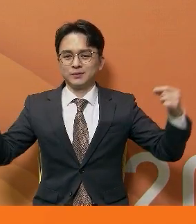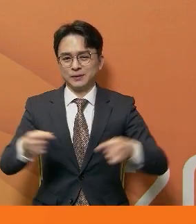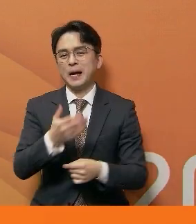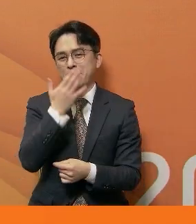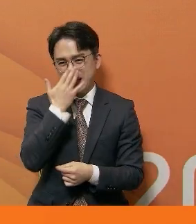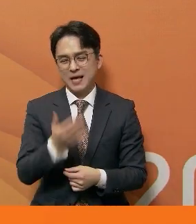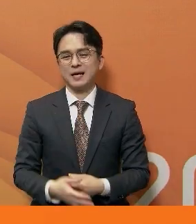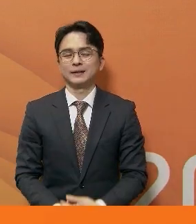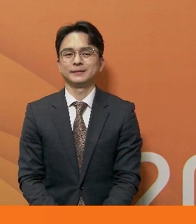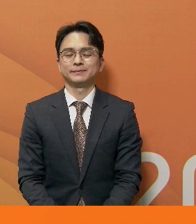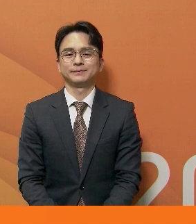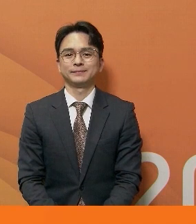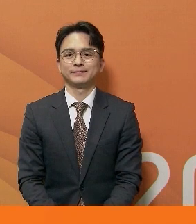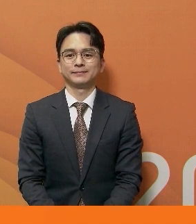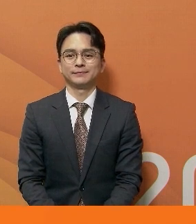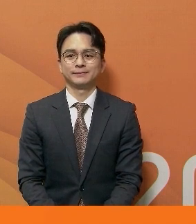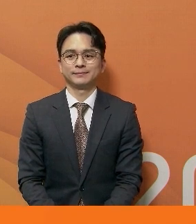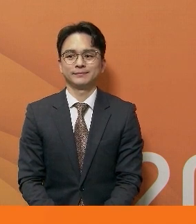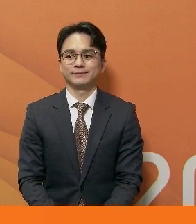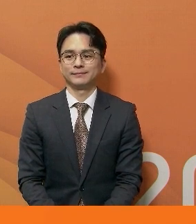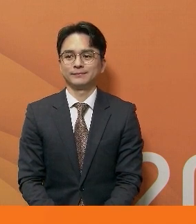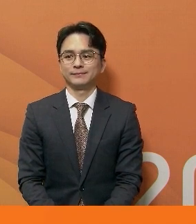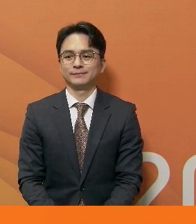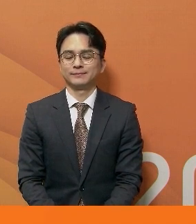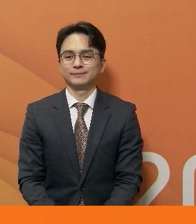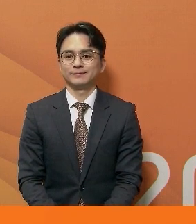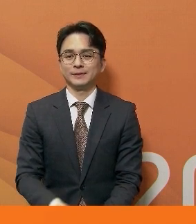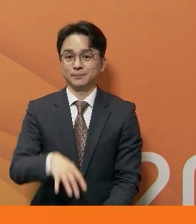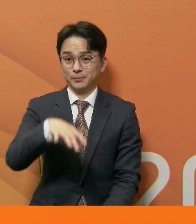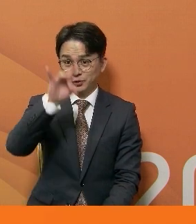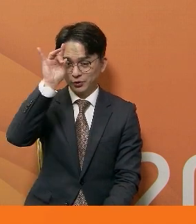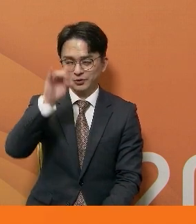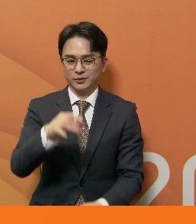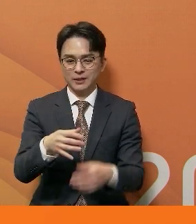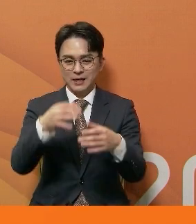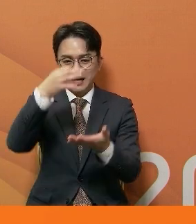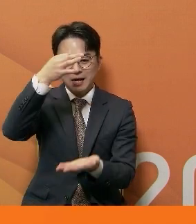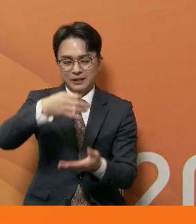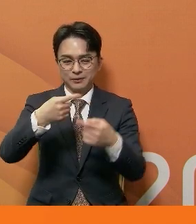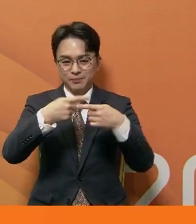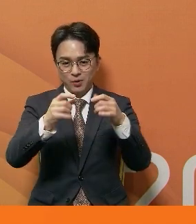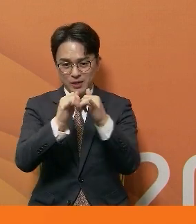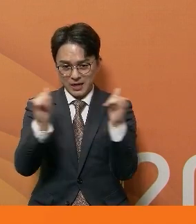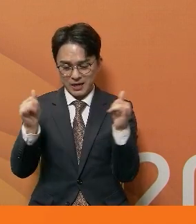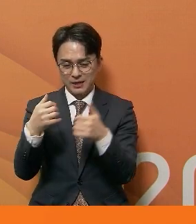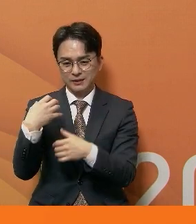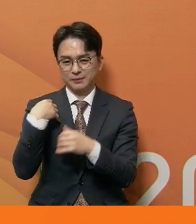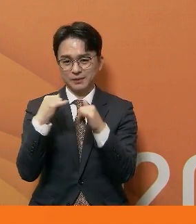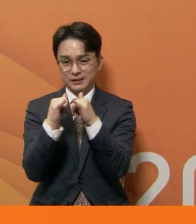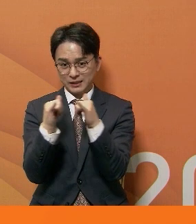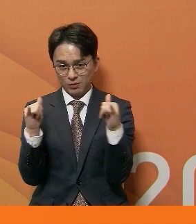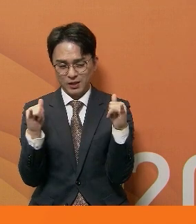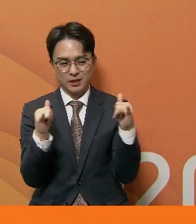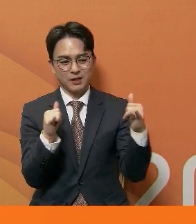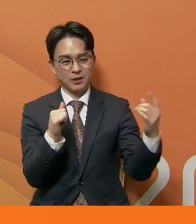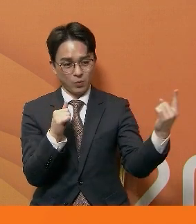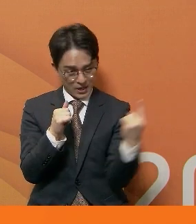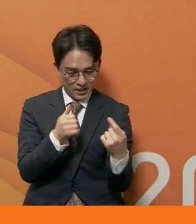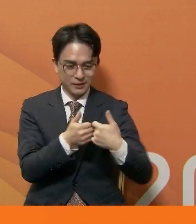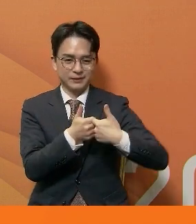별도로 다시 공지를 드리도록 하겠습니다 우선진흥원 가치평가 담당자와 사전 상담을 좀 필수로 하고